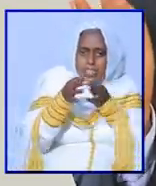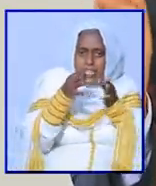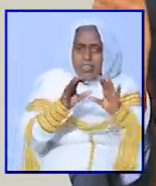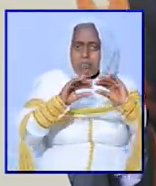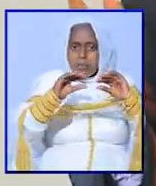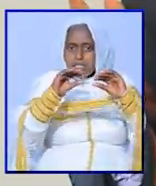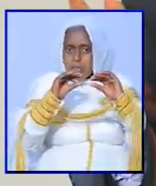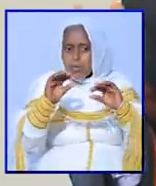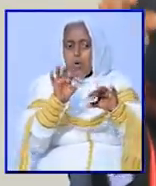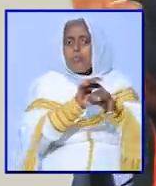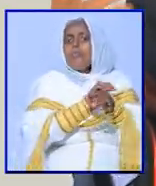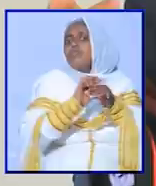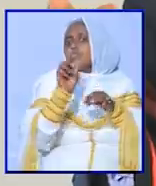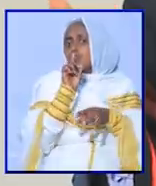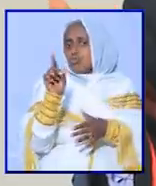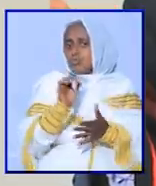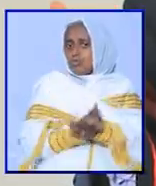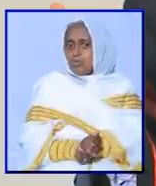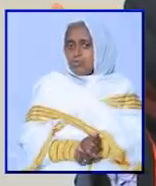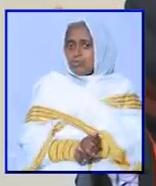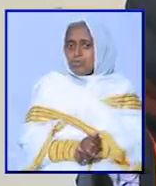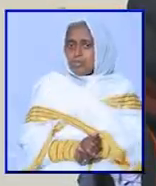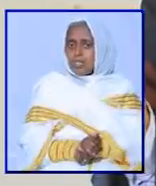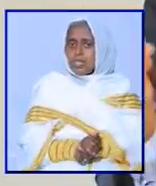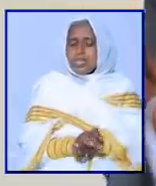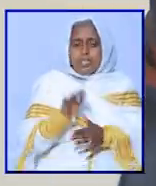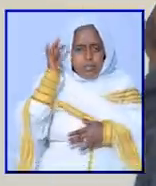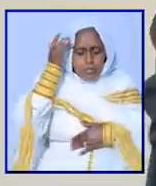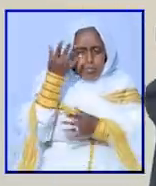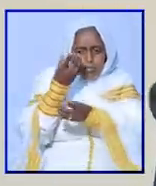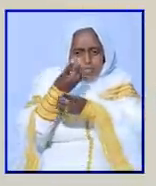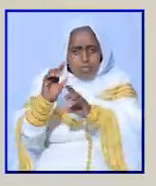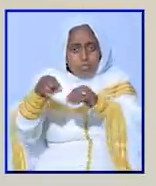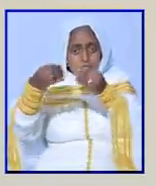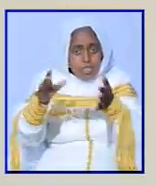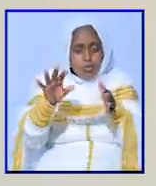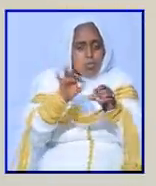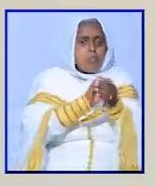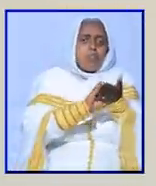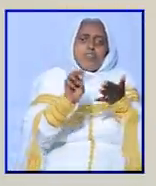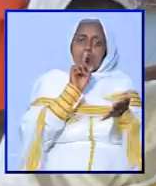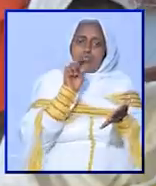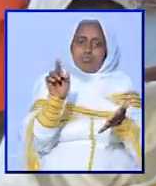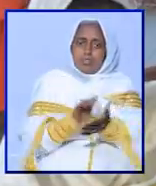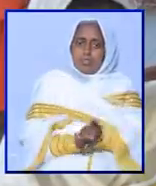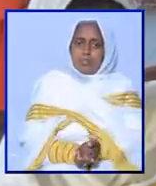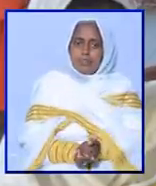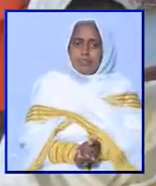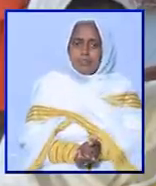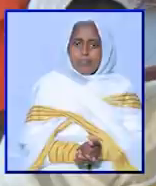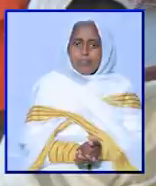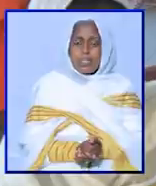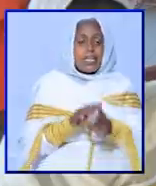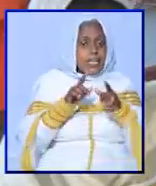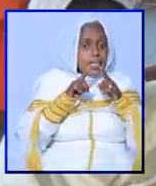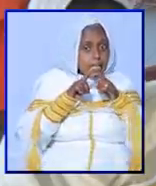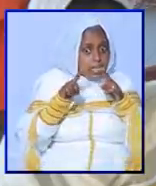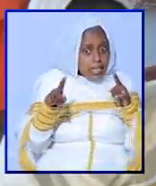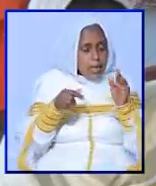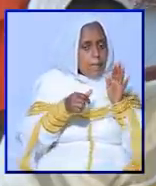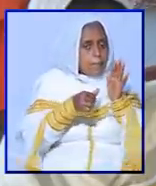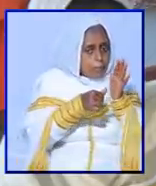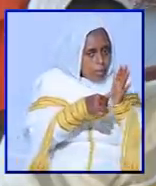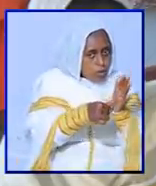እያመሰጠረ የሚያስተምረው በመንፈስ ቅዱስ ነው ድውይ የሚፈውሰው በመንፈስ ቅዱስ ነው